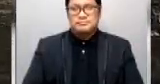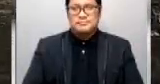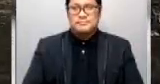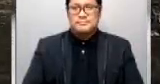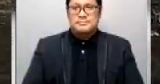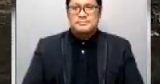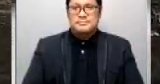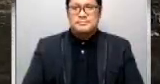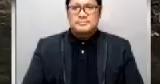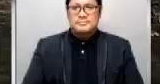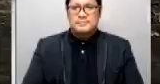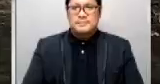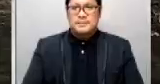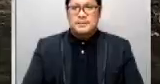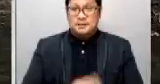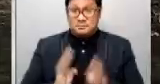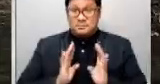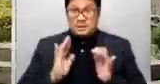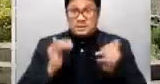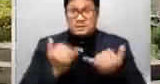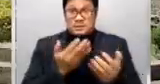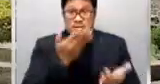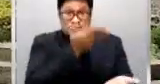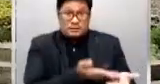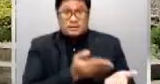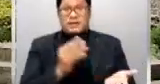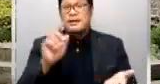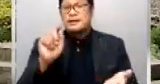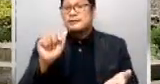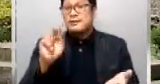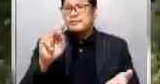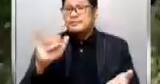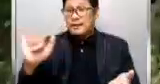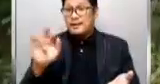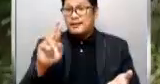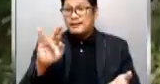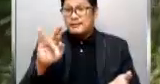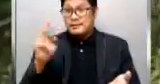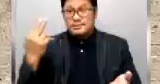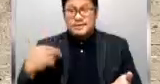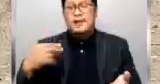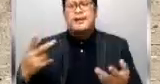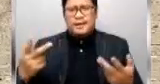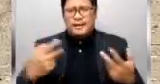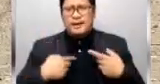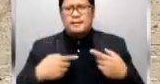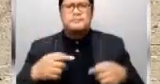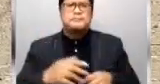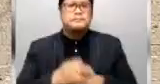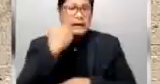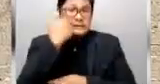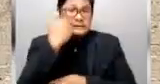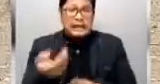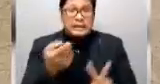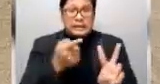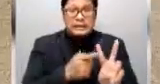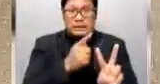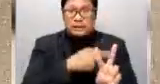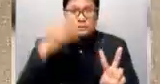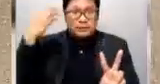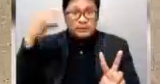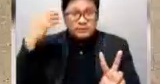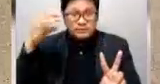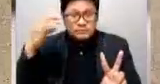Sa Barangay Santa Ines sa Tanay Rizal, patay sa operasyon ng pulis at militar ang magpinsang Puroy at Pandong de la Cruz,